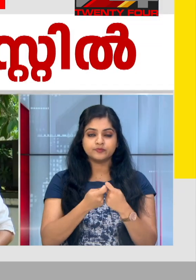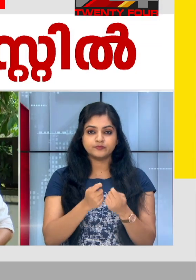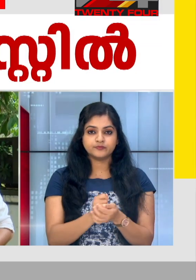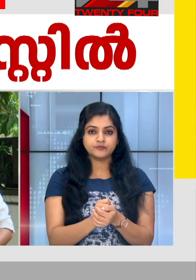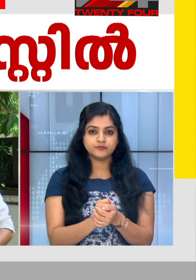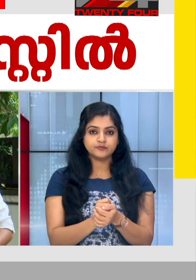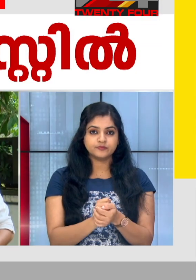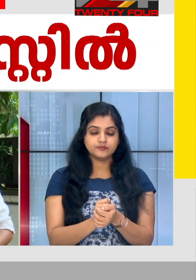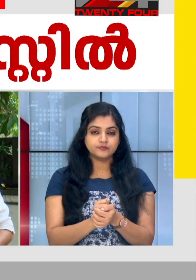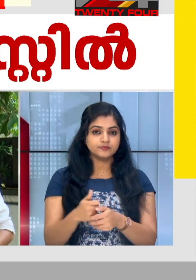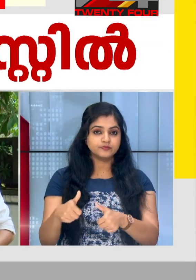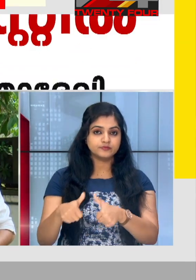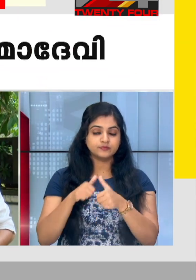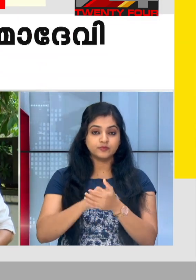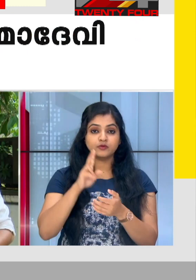അതായത് ഗോകുൽ,